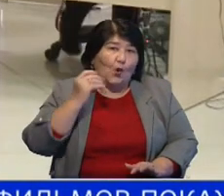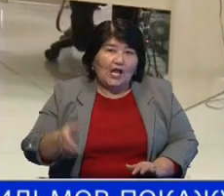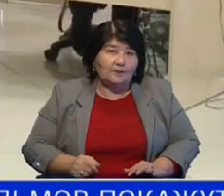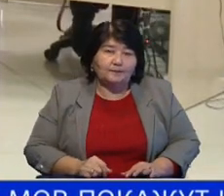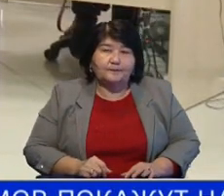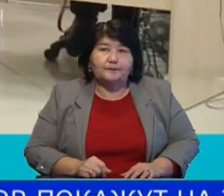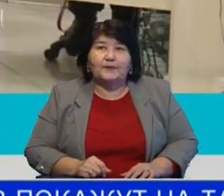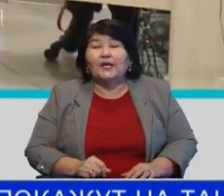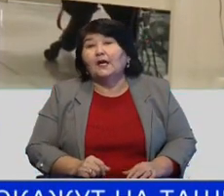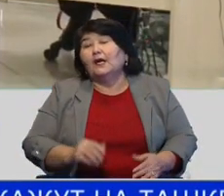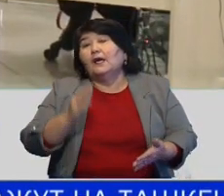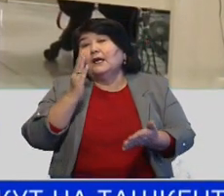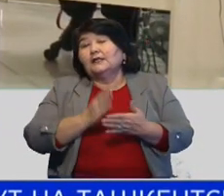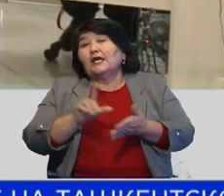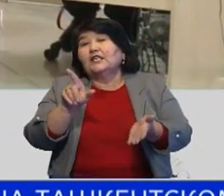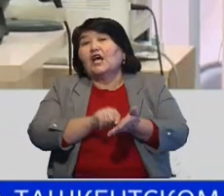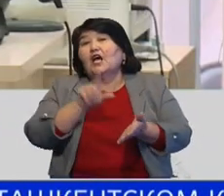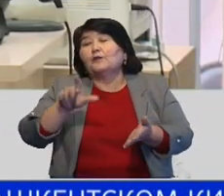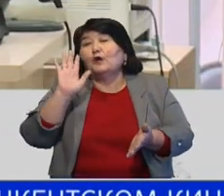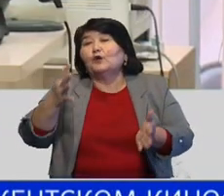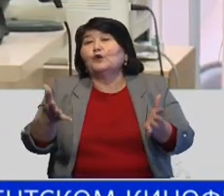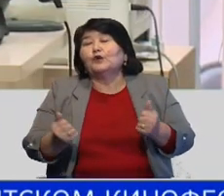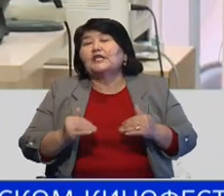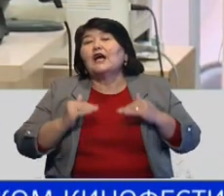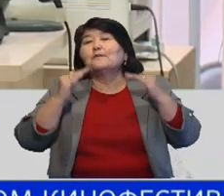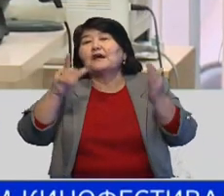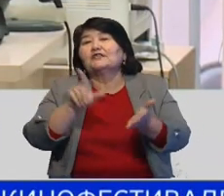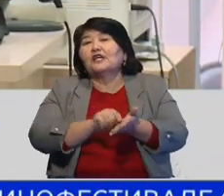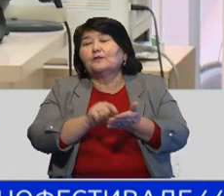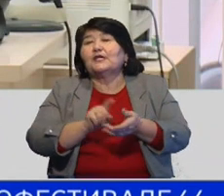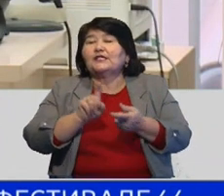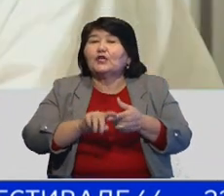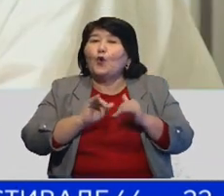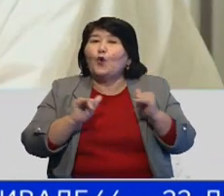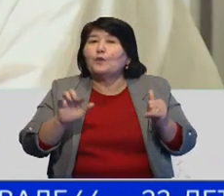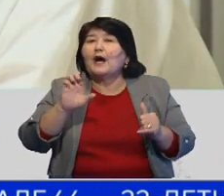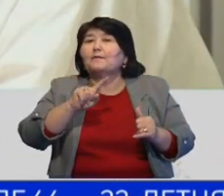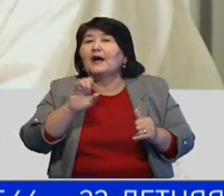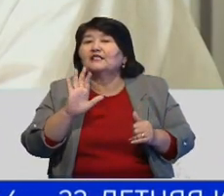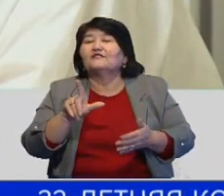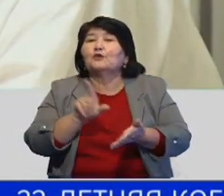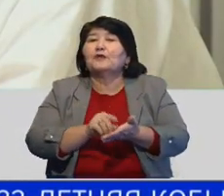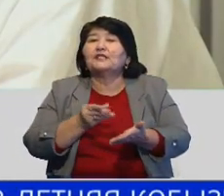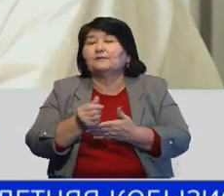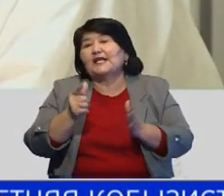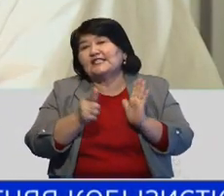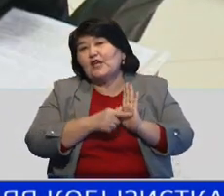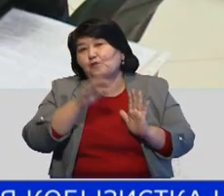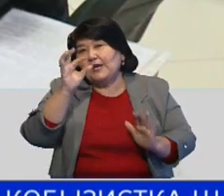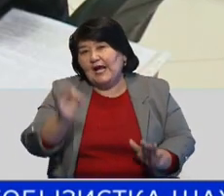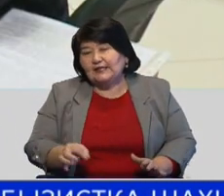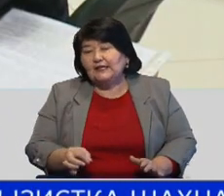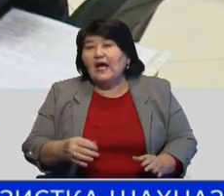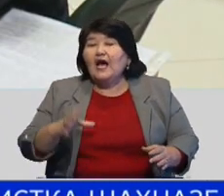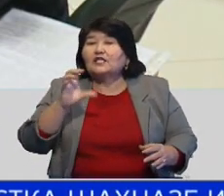года состоявшиеся пенсионеры будут получать повышенные пенсии в связи с увеличением базовой пенсионной выплаты на 7%